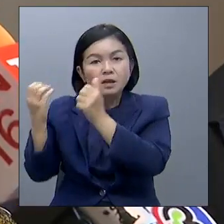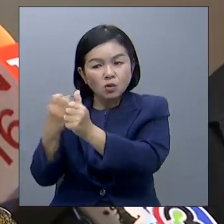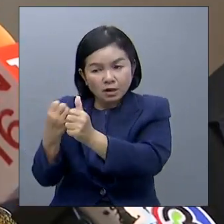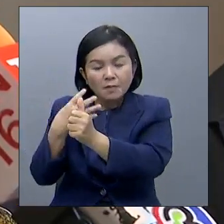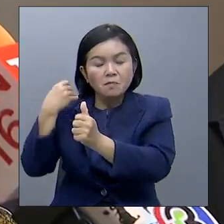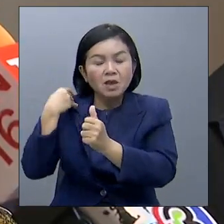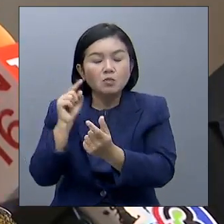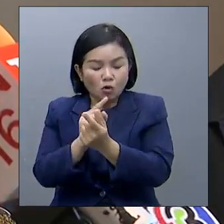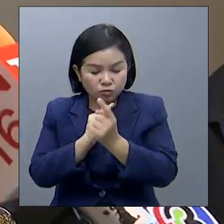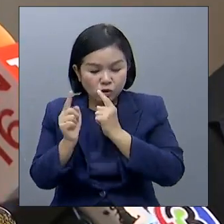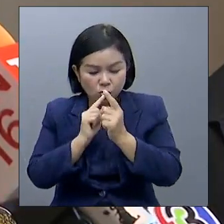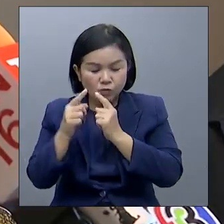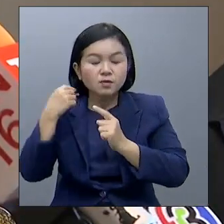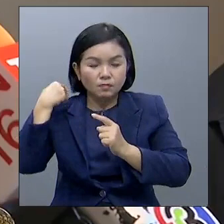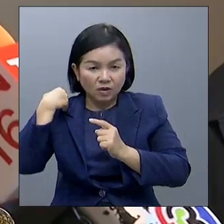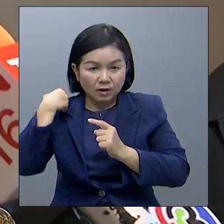งมีการพูดคุยกันอย่างละเอียด